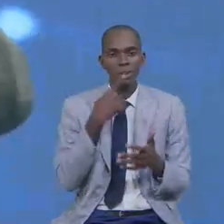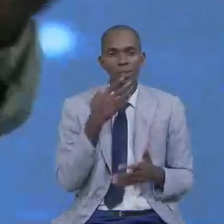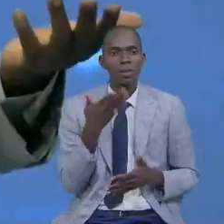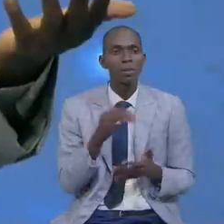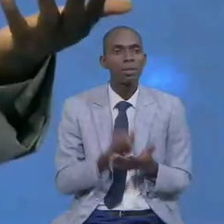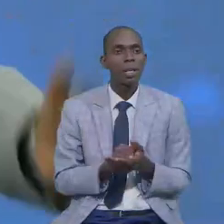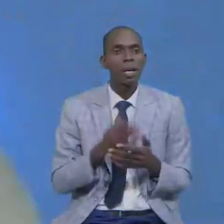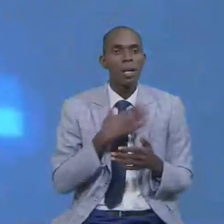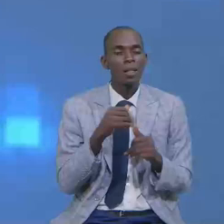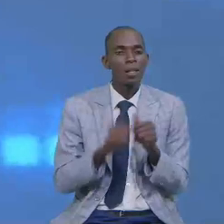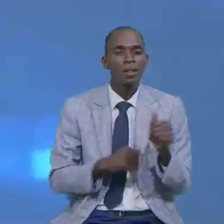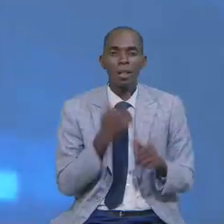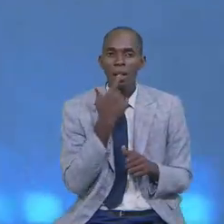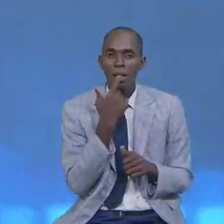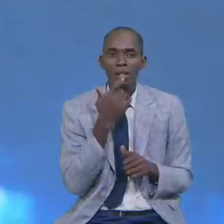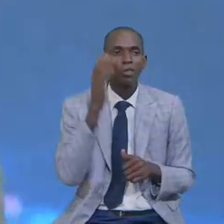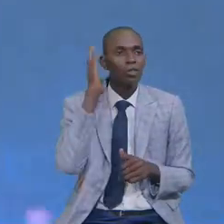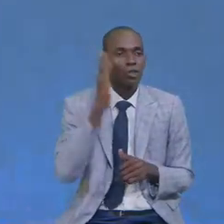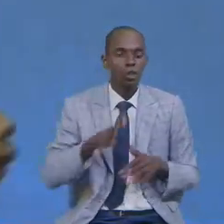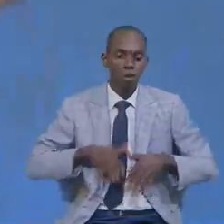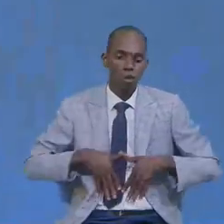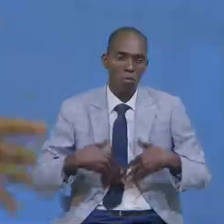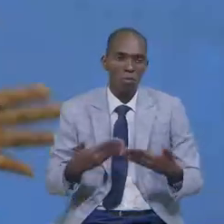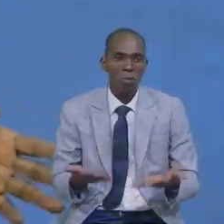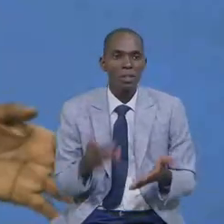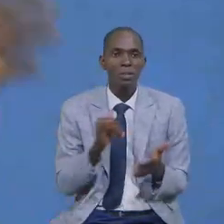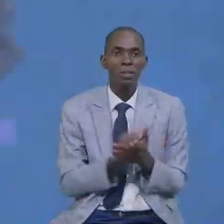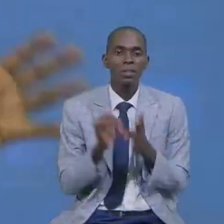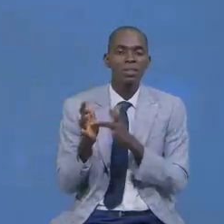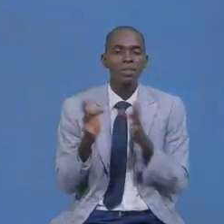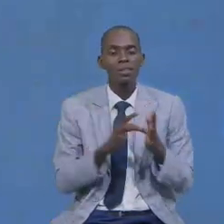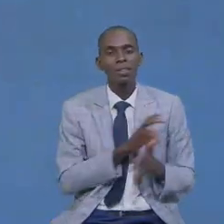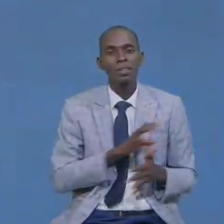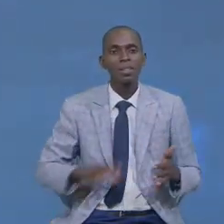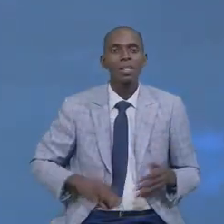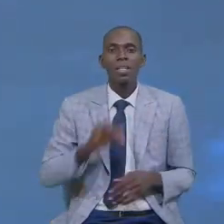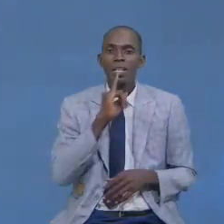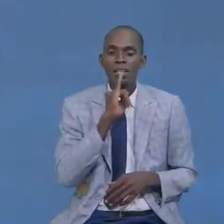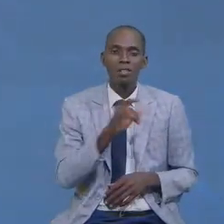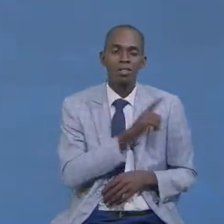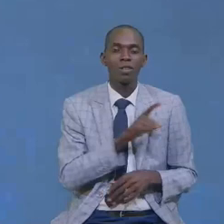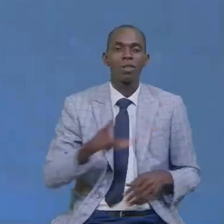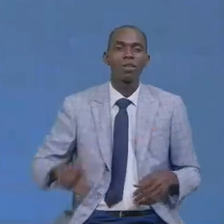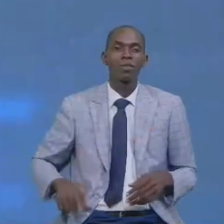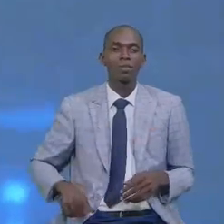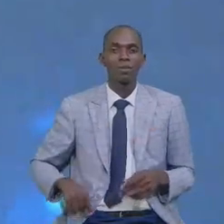pour que toute langue confesse que Jésus-Christ est Seigneur,